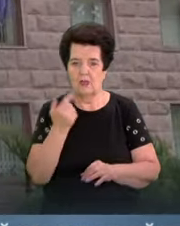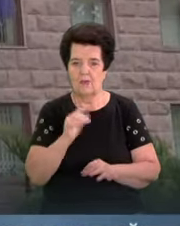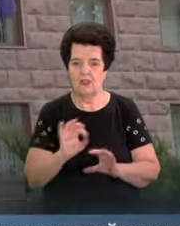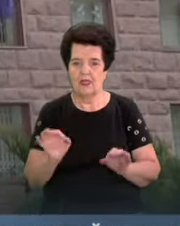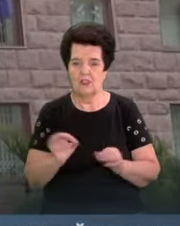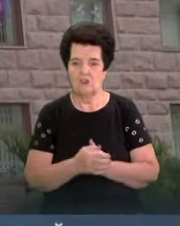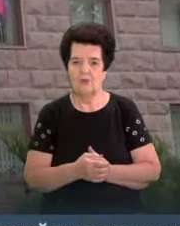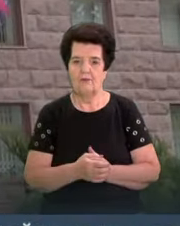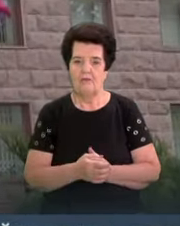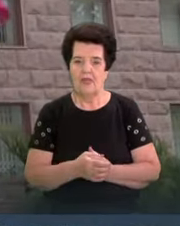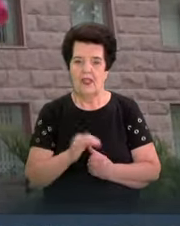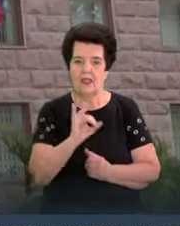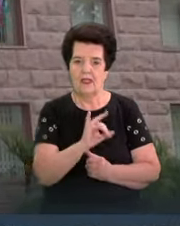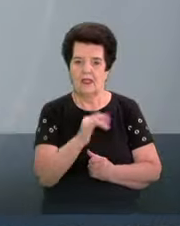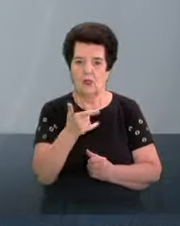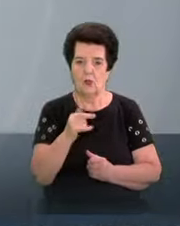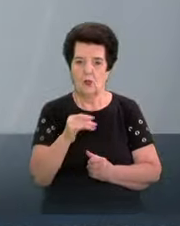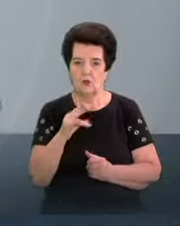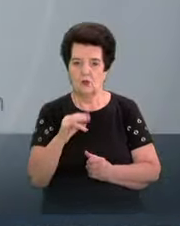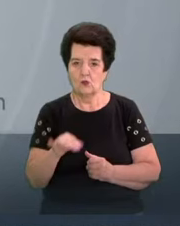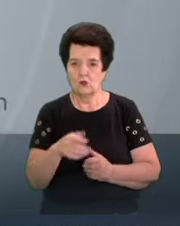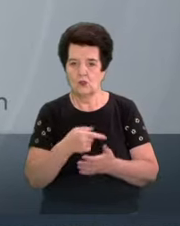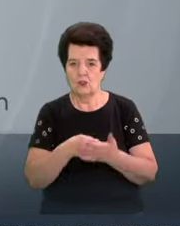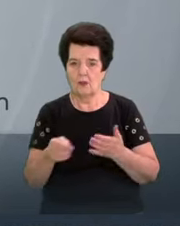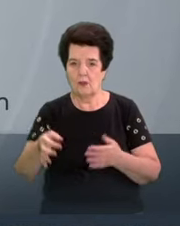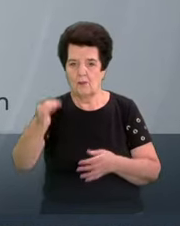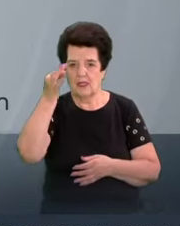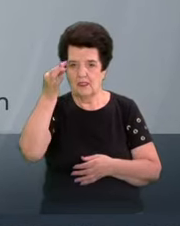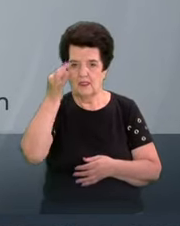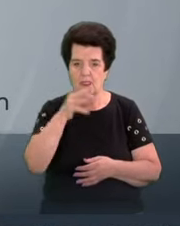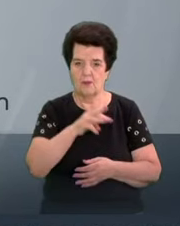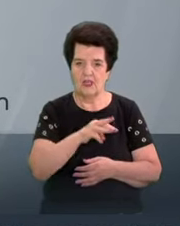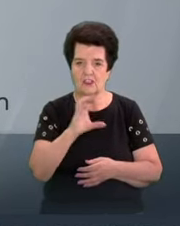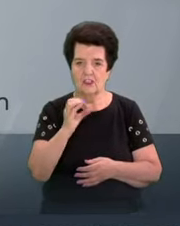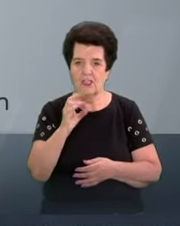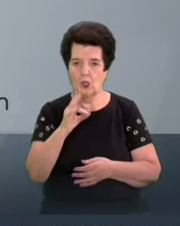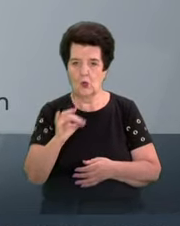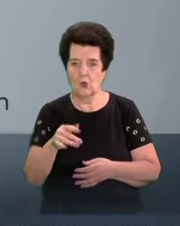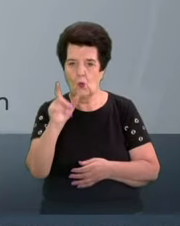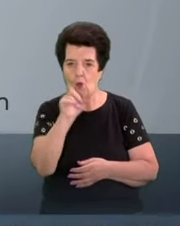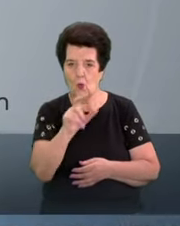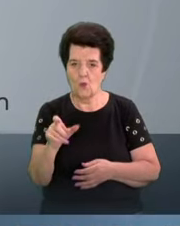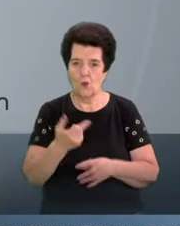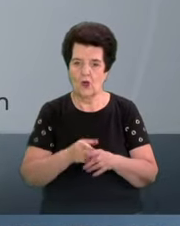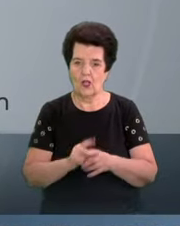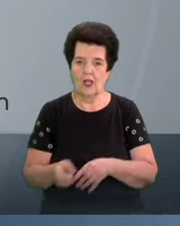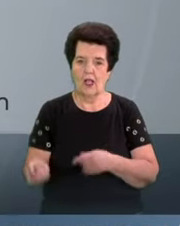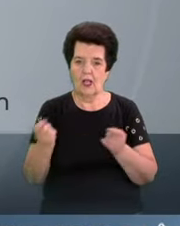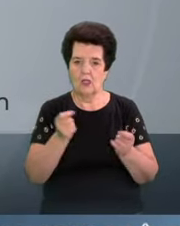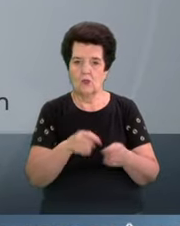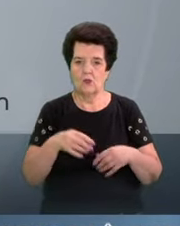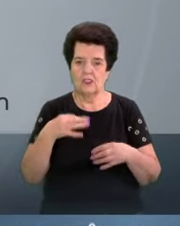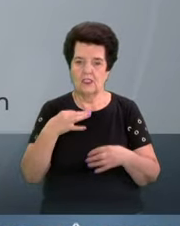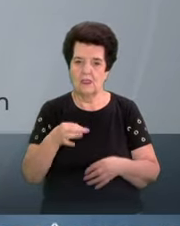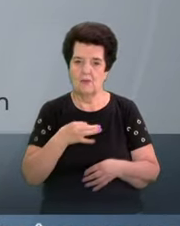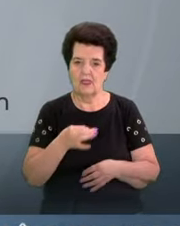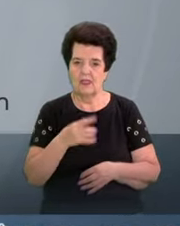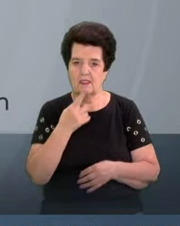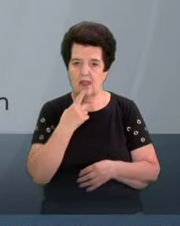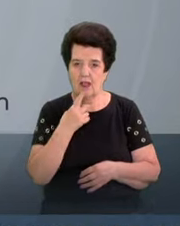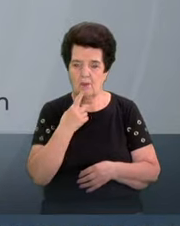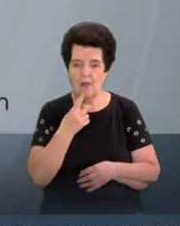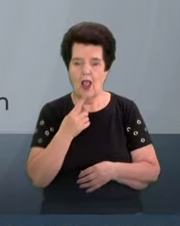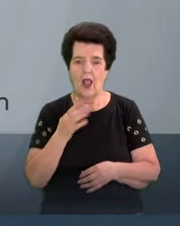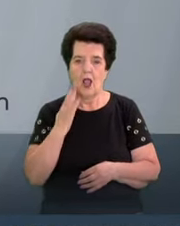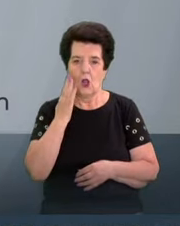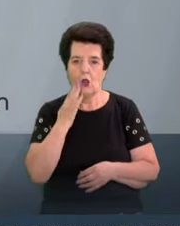președintele Parlamentului, Igor Grosu, a menționat că ne vom aminti de Mircea Snegur ca omul care a adus independența, limba română și